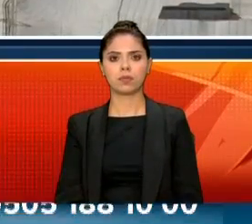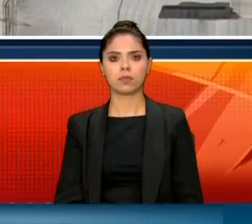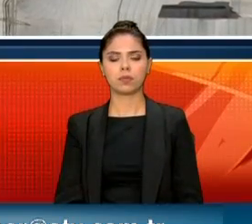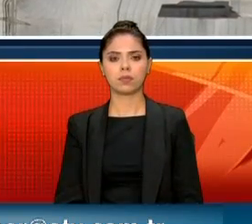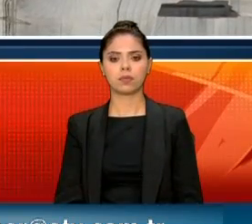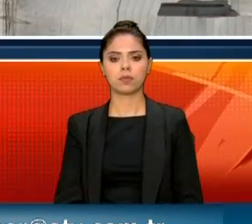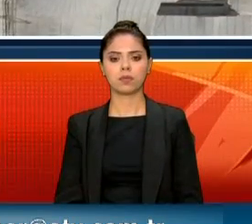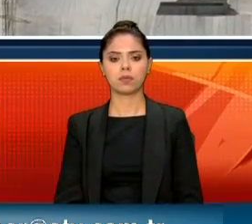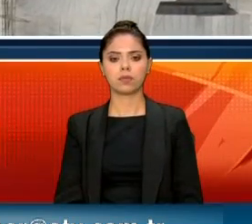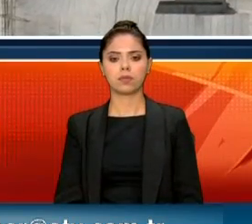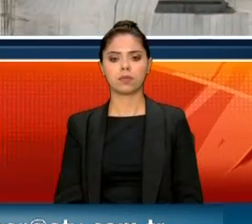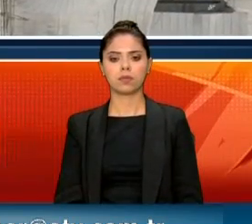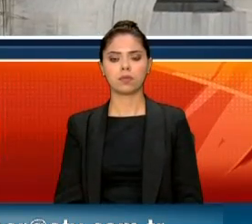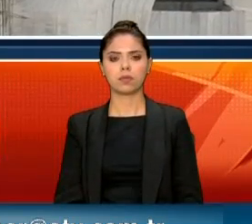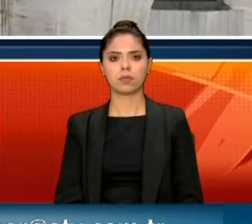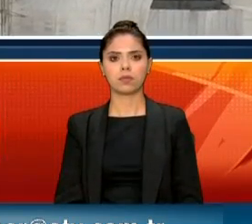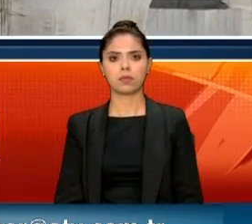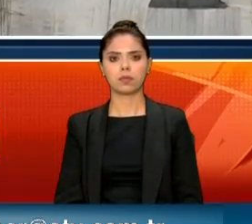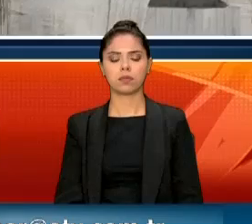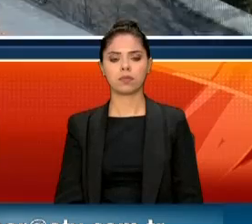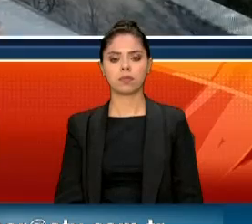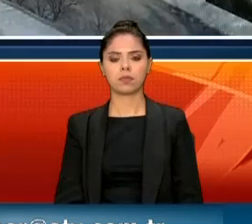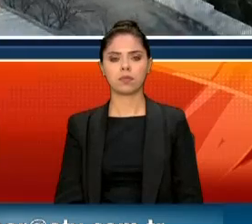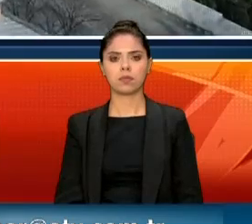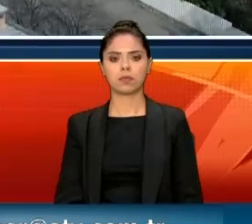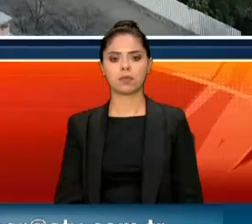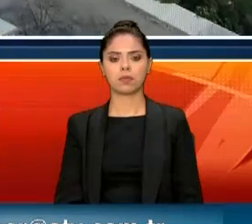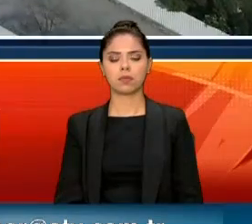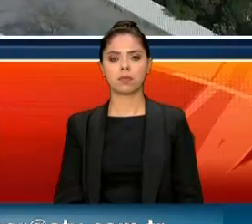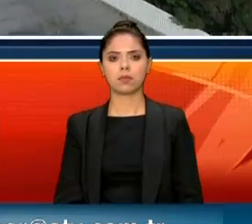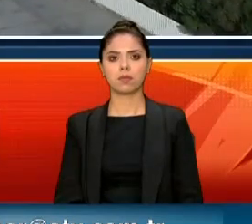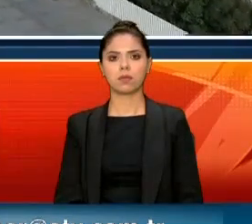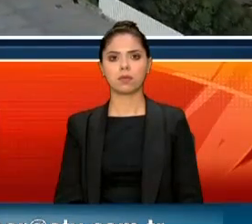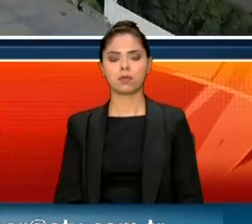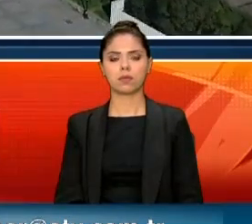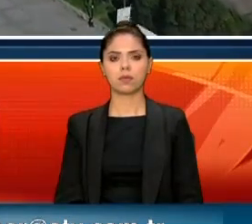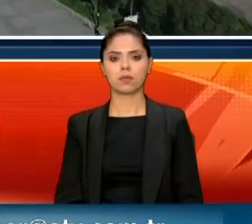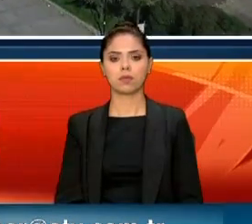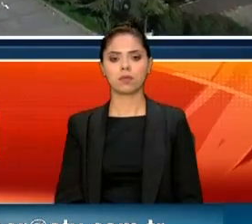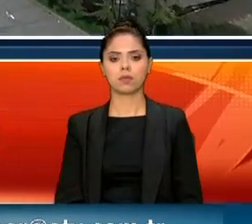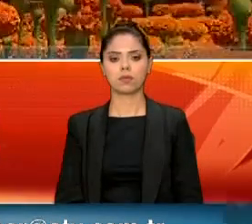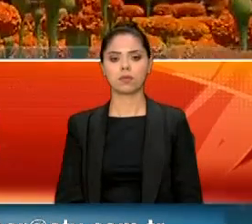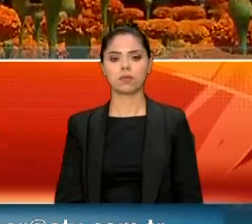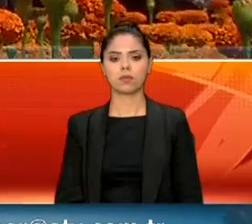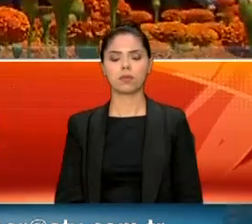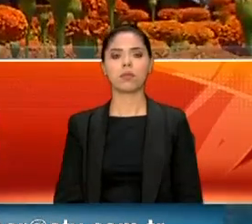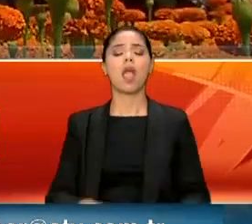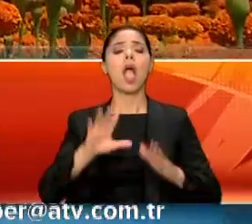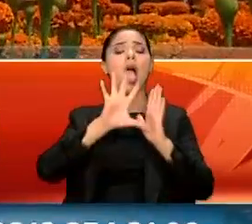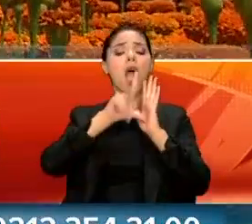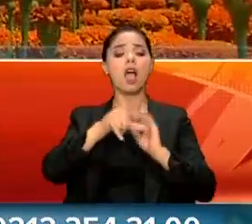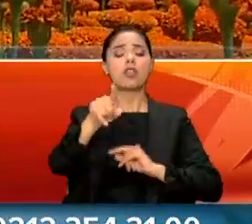cami haline dönüşmesi bu milletin en doğal, en tabii hakkıdır.